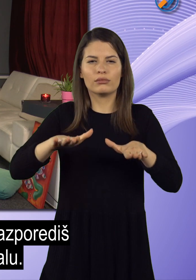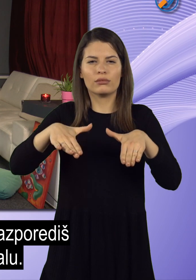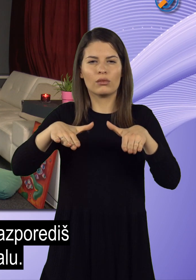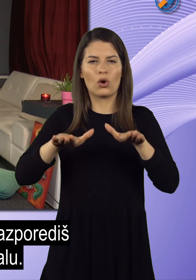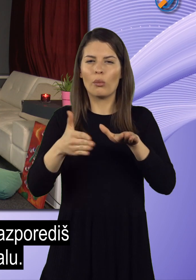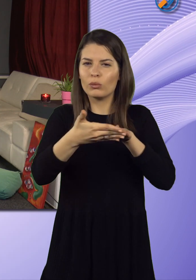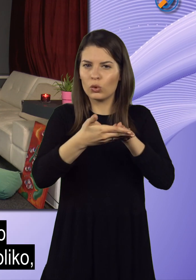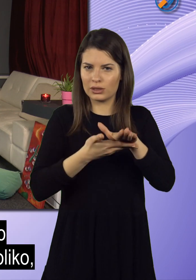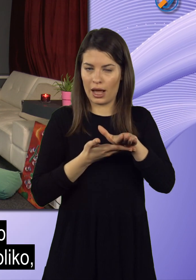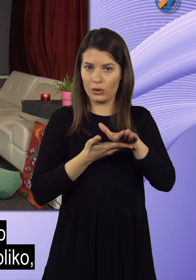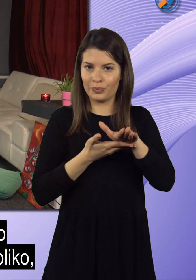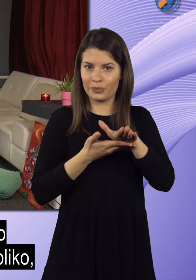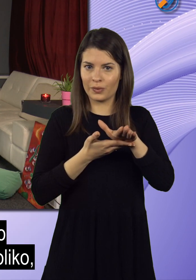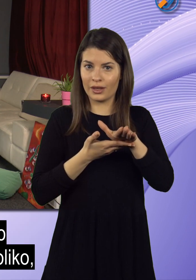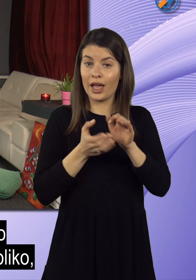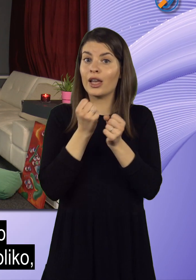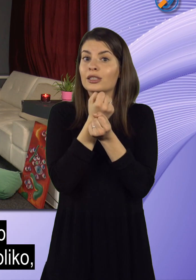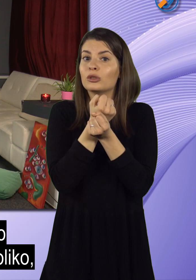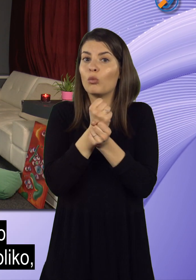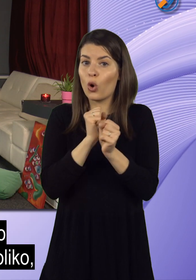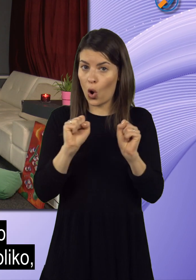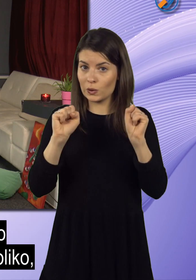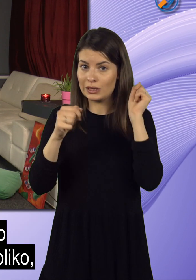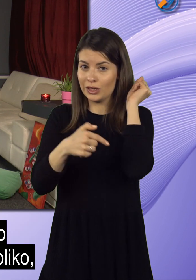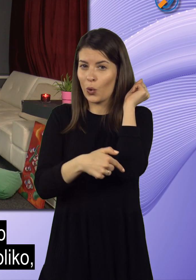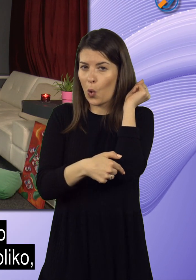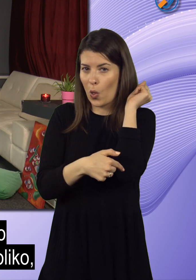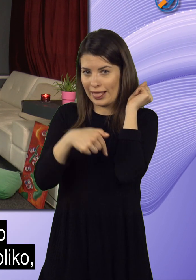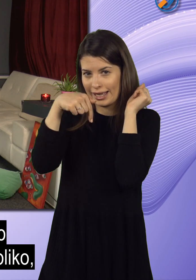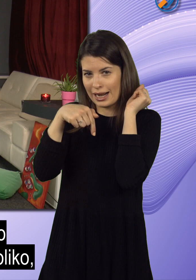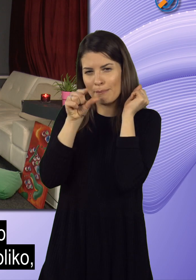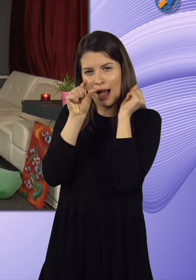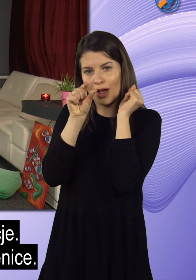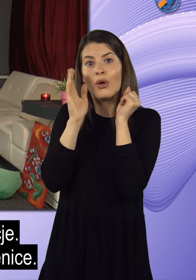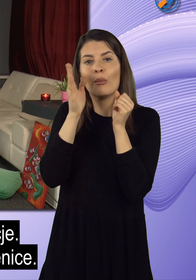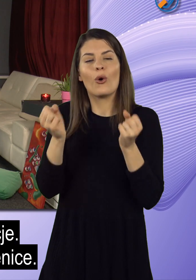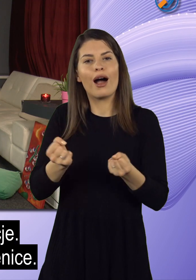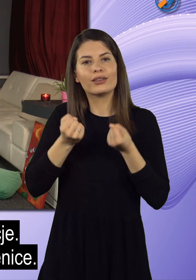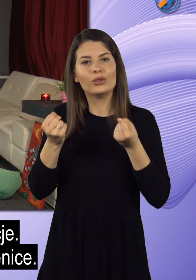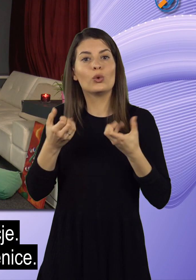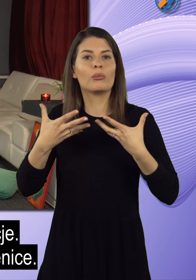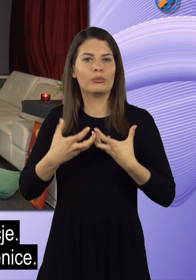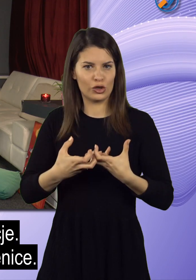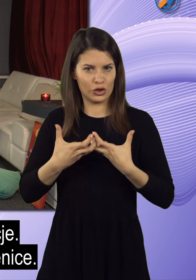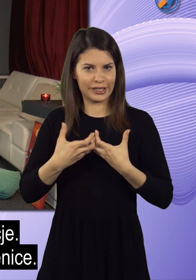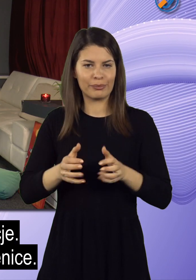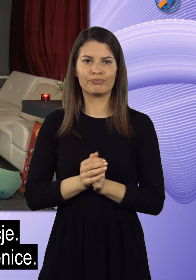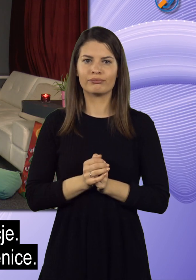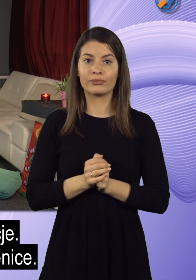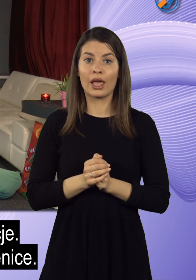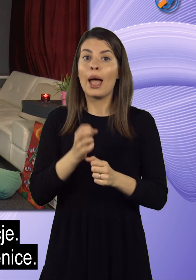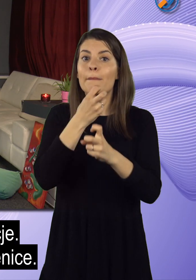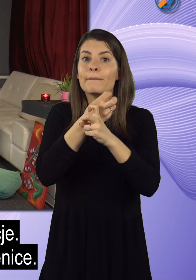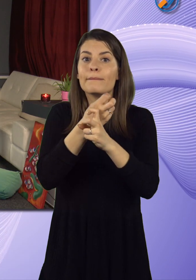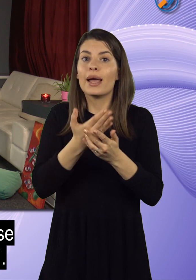celem stopalu. Naprej sprostimo mečkan kolena, ravno toliko, da aktiviramo mišičje. Zdaj pa